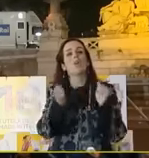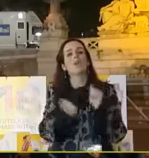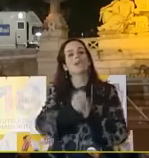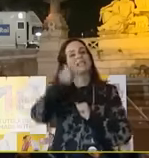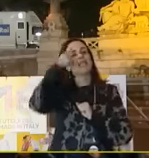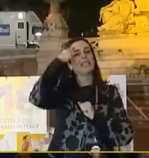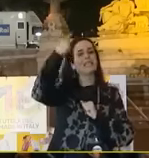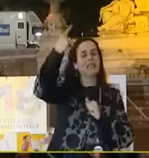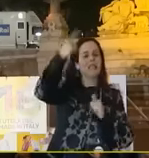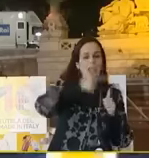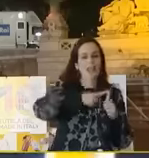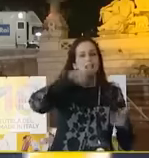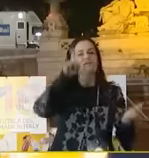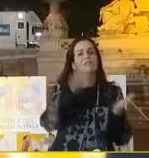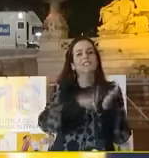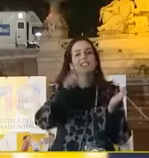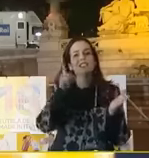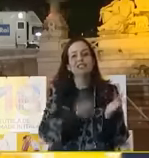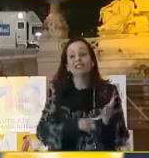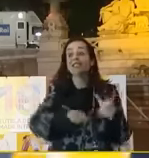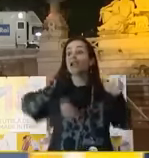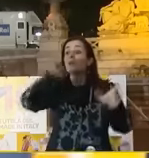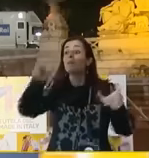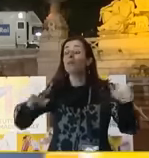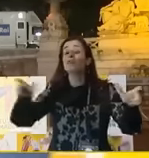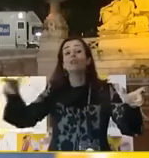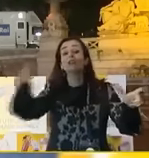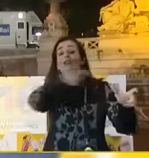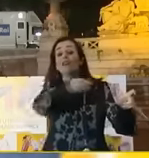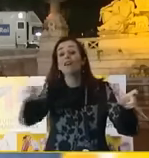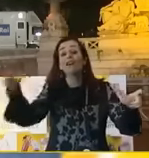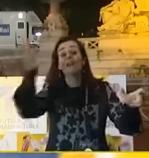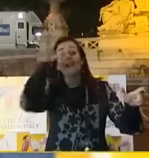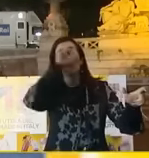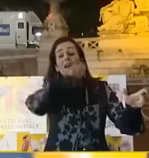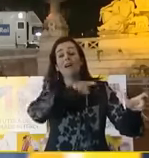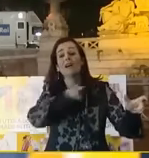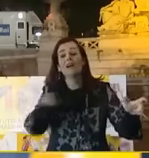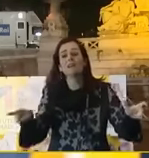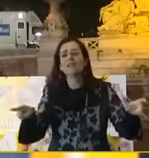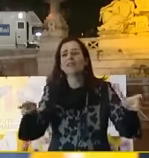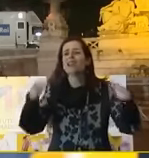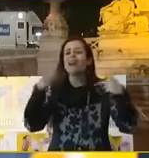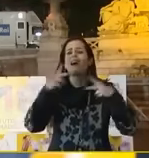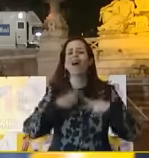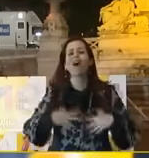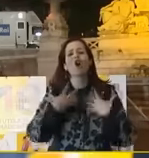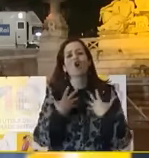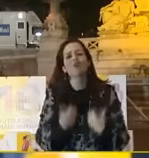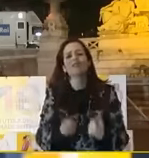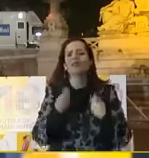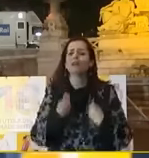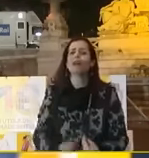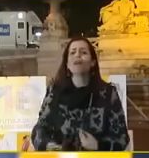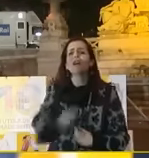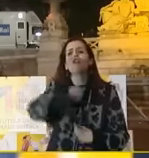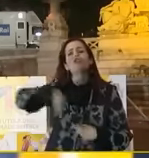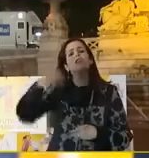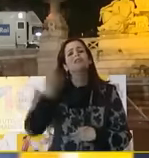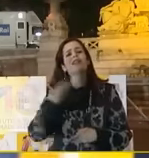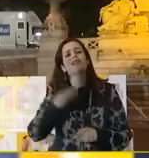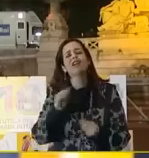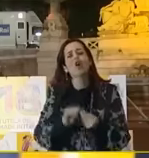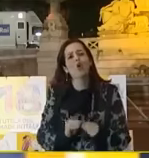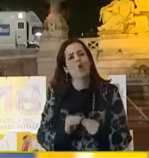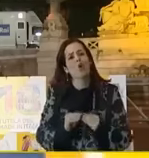di far capire ai cittadini che è sventurato un paese che si accontenta dei bonus e delle mancette. Ma come ci trattano? Come analfabeti della democrazia? Che cos'è per